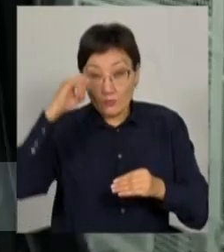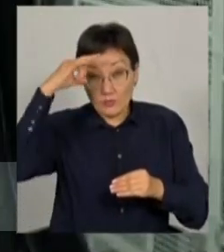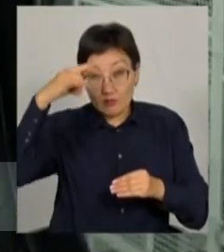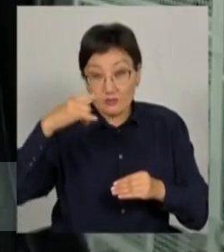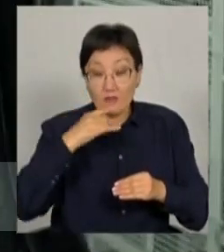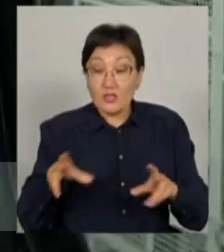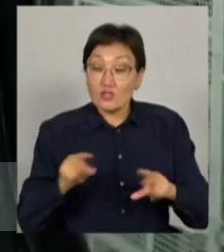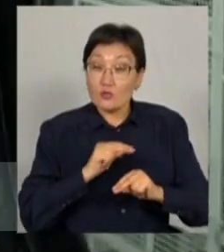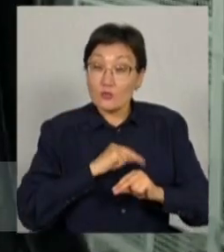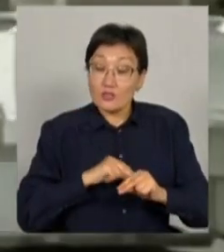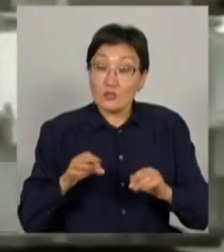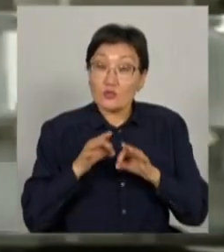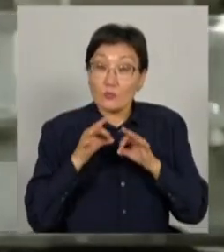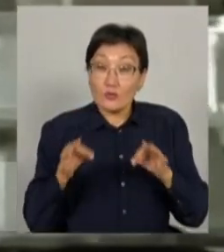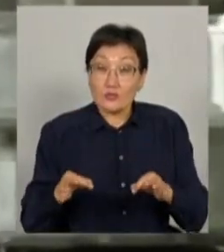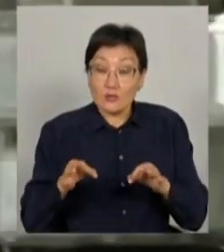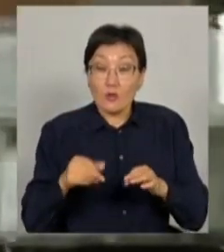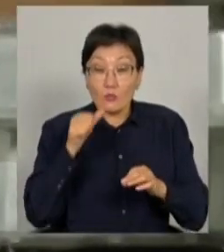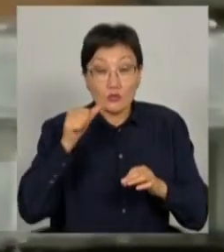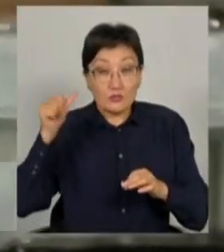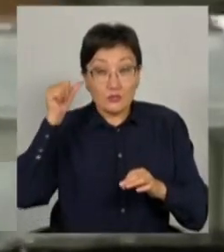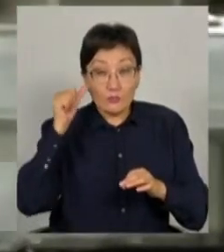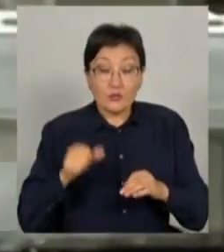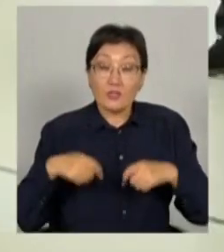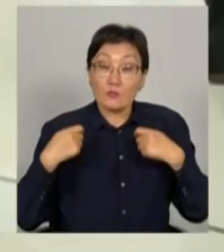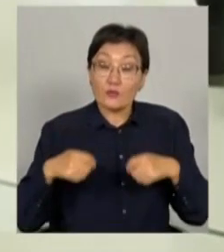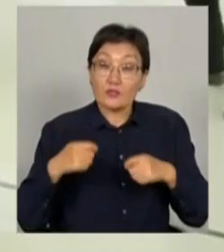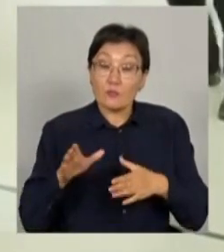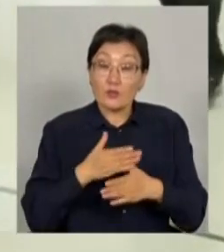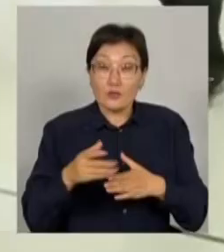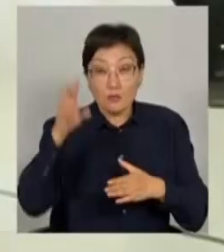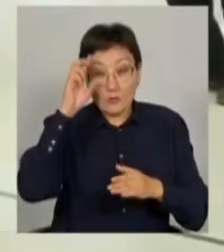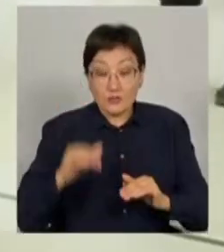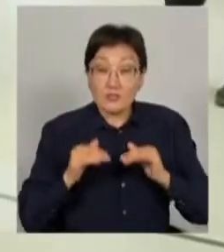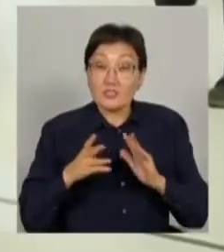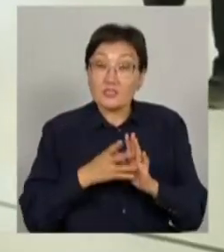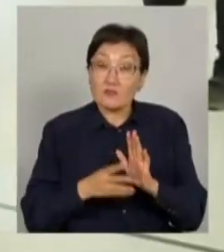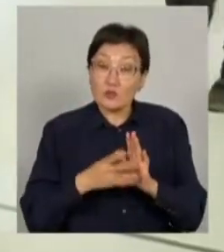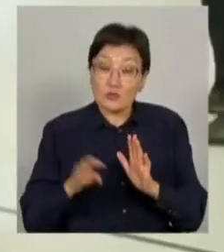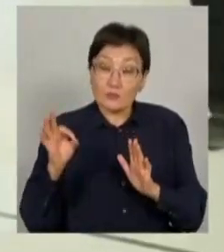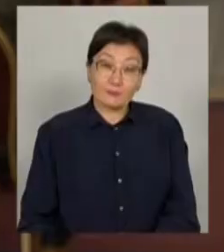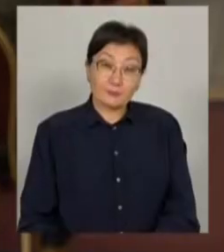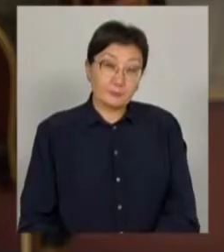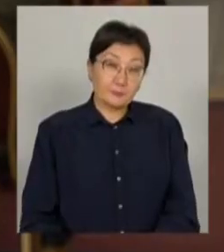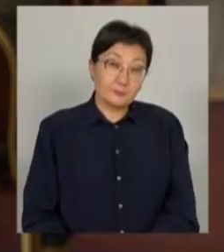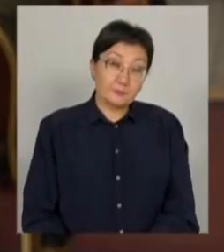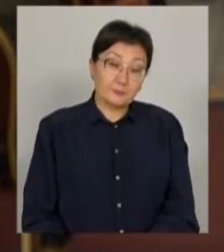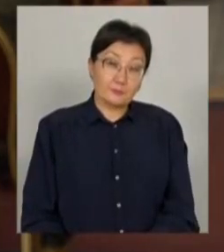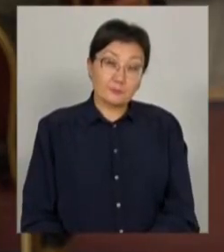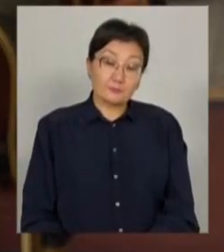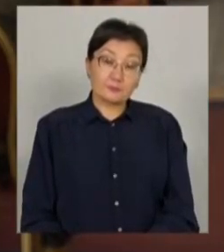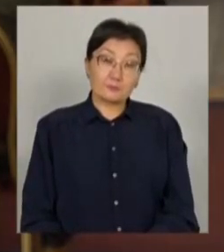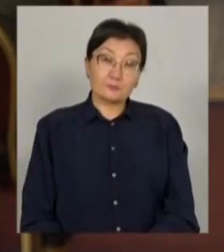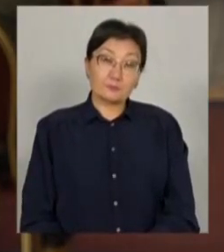германско-казахстанского сотрудничества. Сообщается, что в прошлом году торговый оборот между странами вырос на 90%.